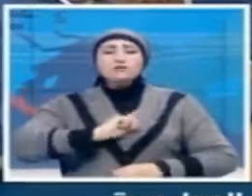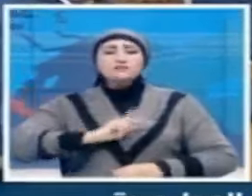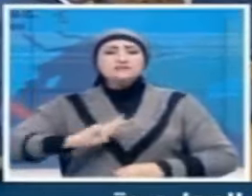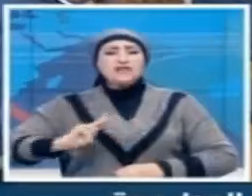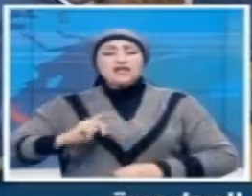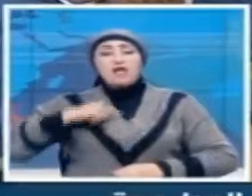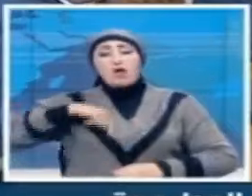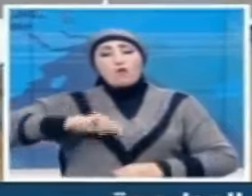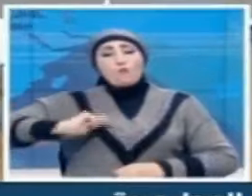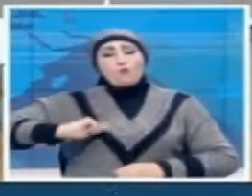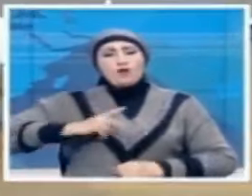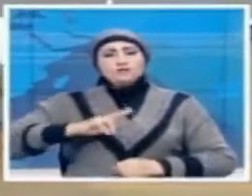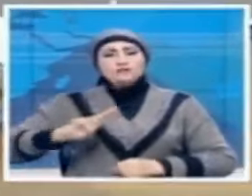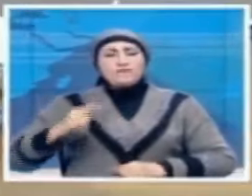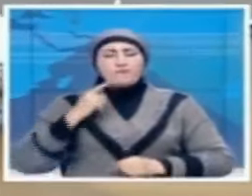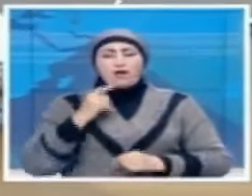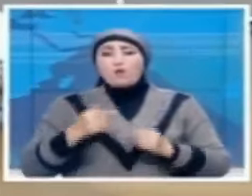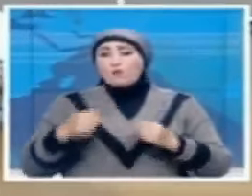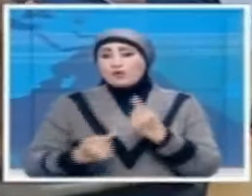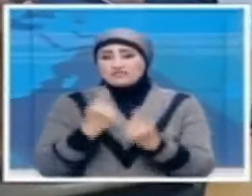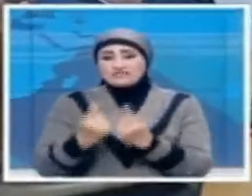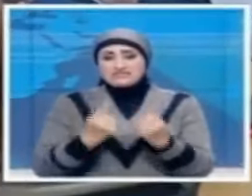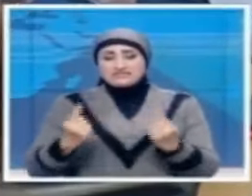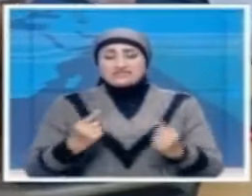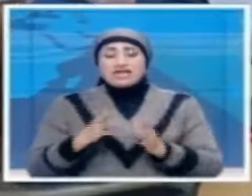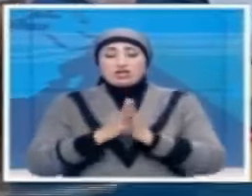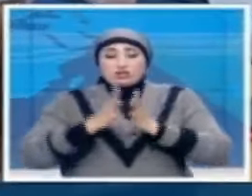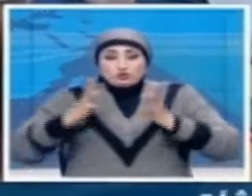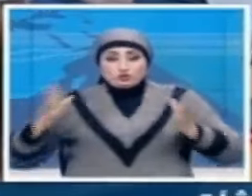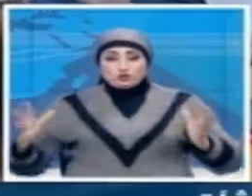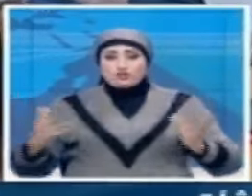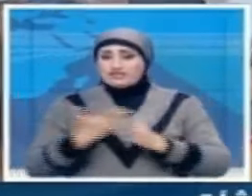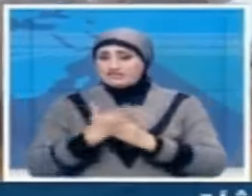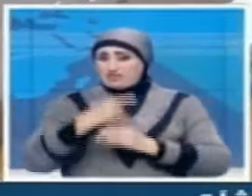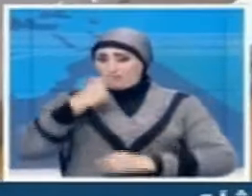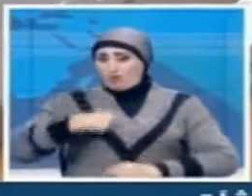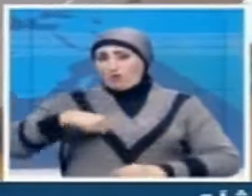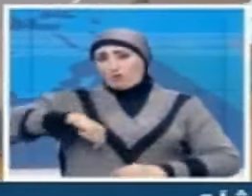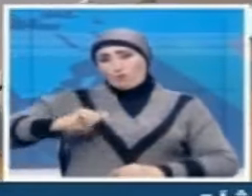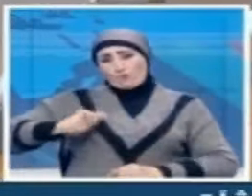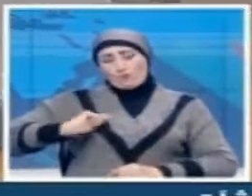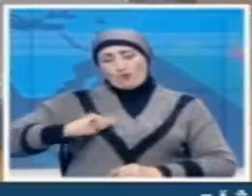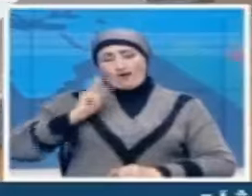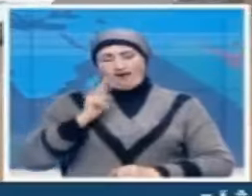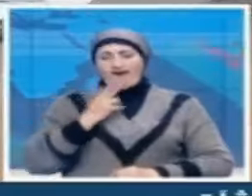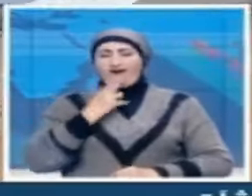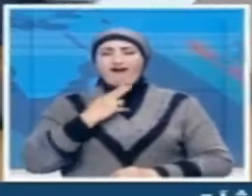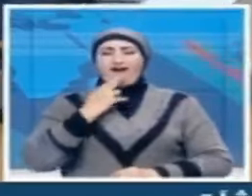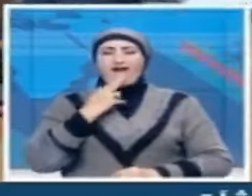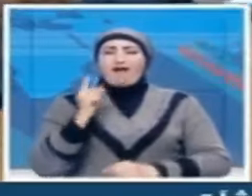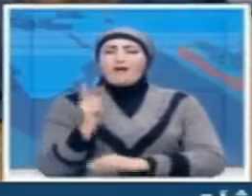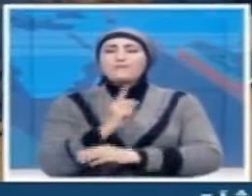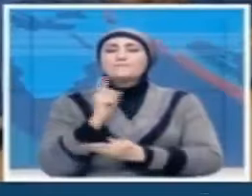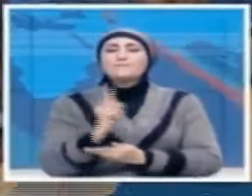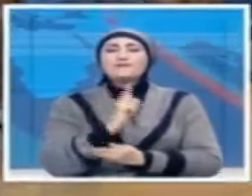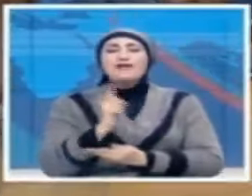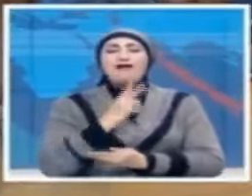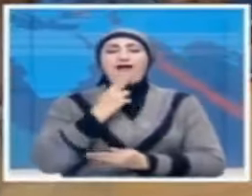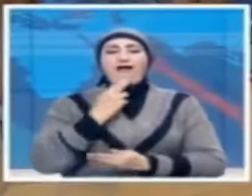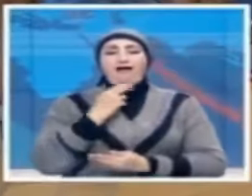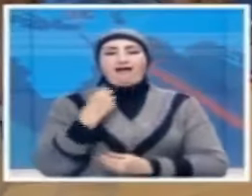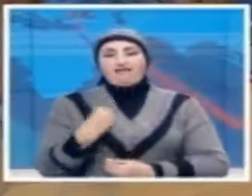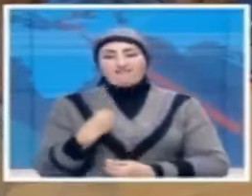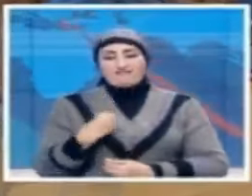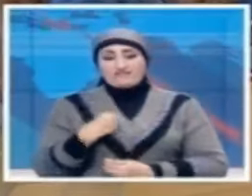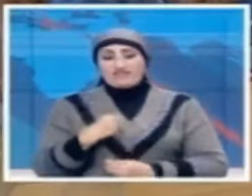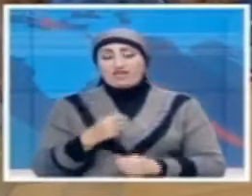والخدمات وزيادة المساحات الخضراء، بما يضمن للمواطنين حقهم في بيئة نظيفة خالية من التلوث،